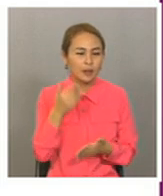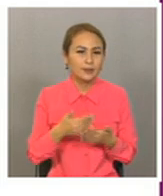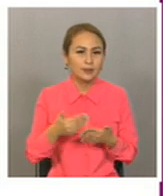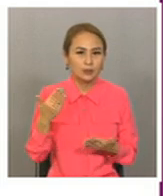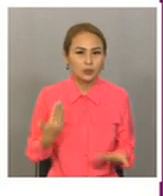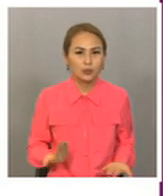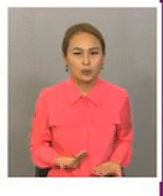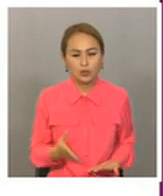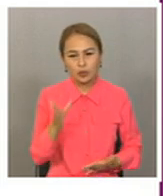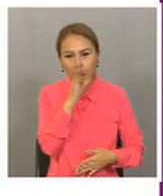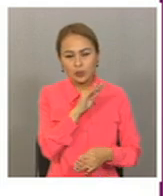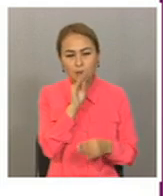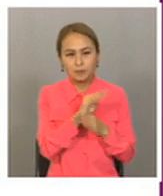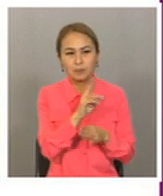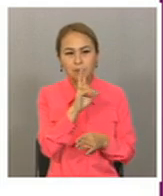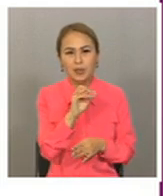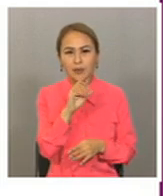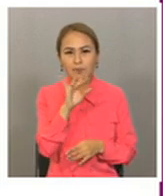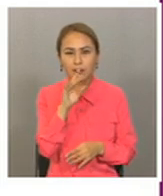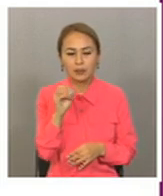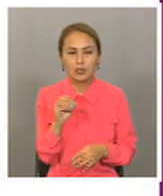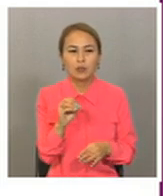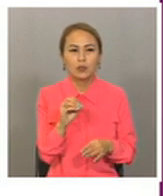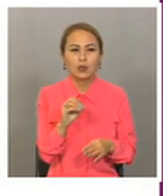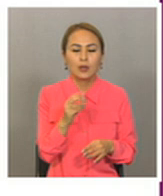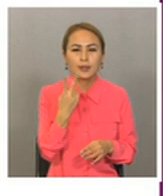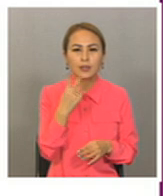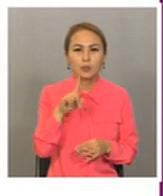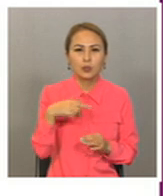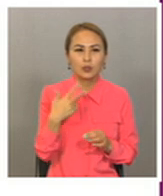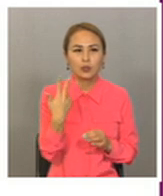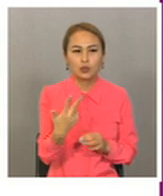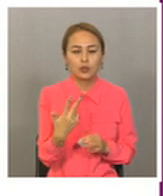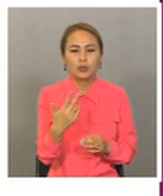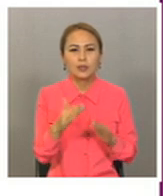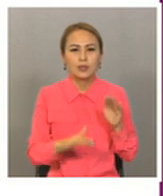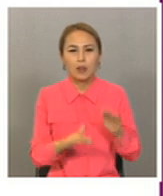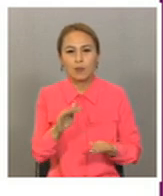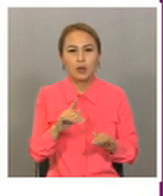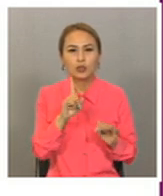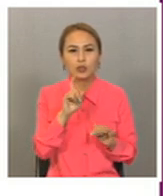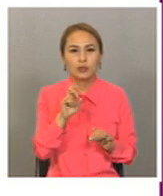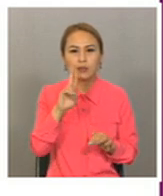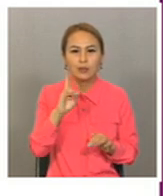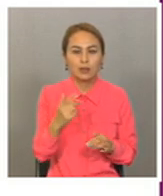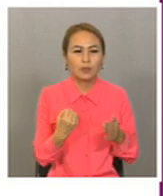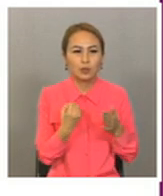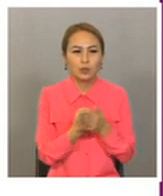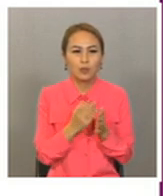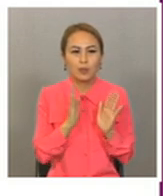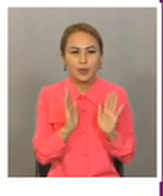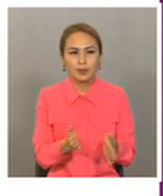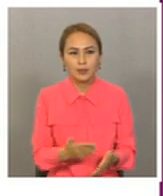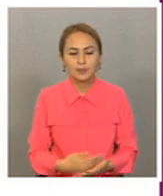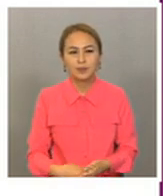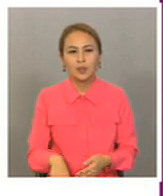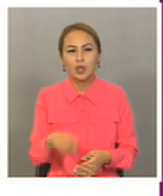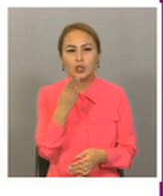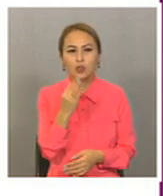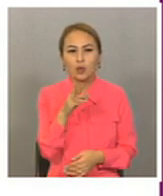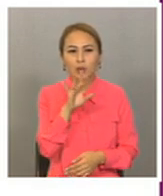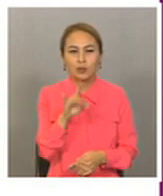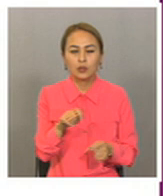етеді. Бекіренің ұзындығы 2,13 метр, салмағы 100 килограммға дейін барады. Шоқырдың